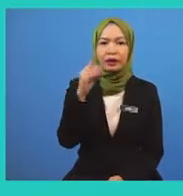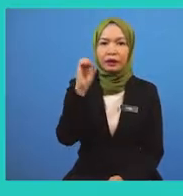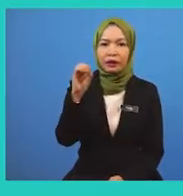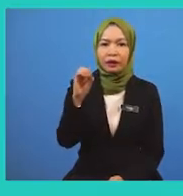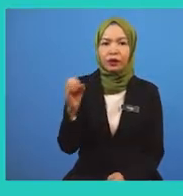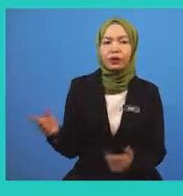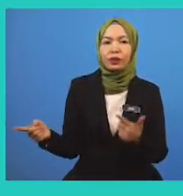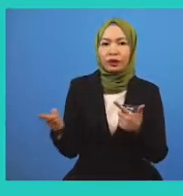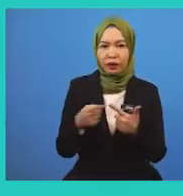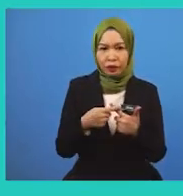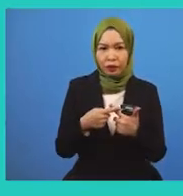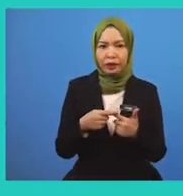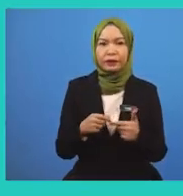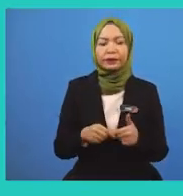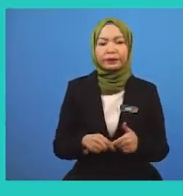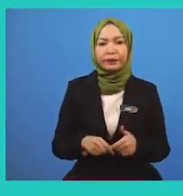Kedua,